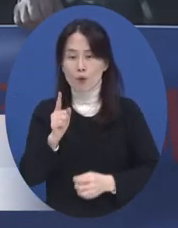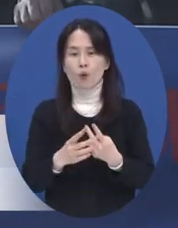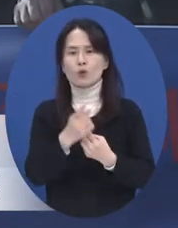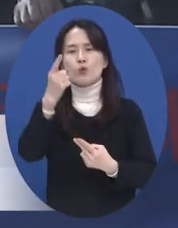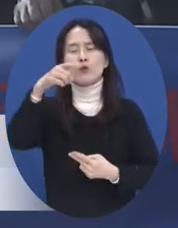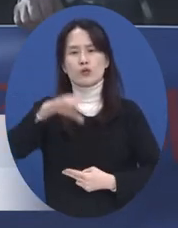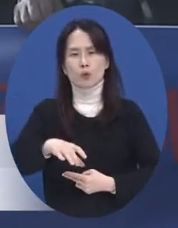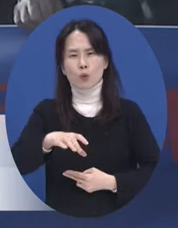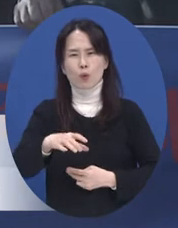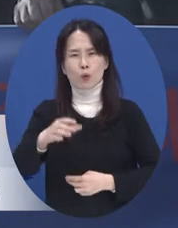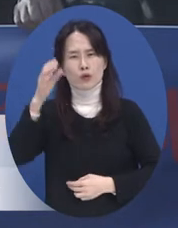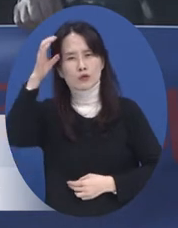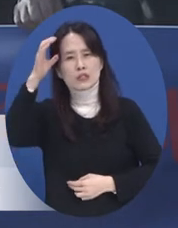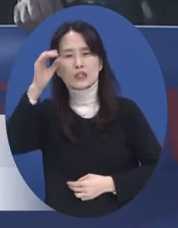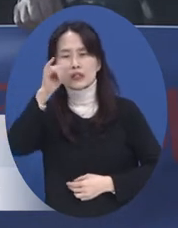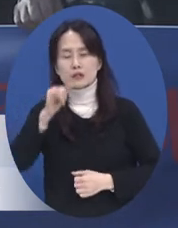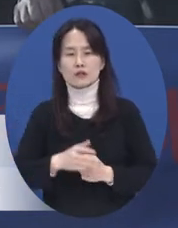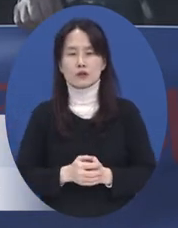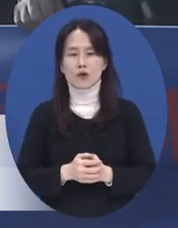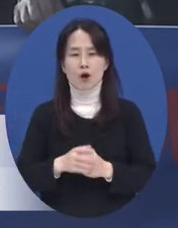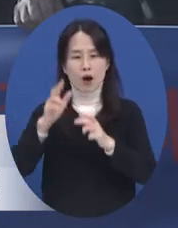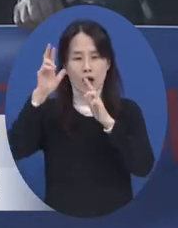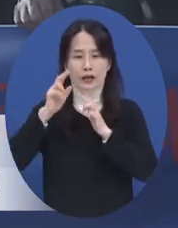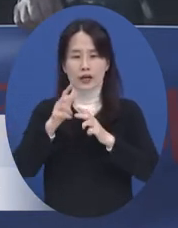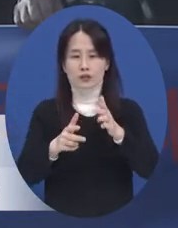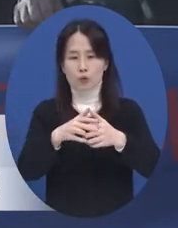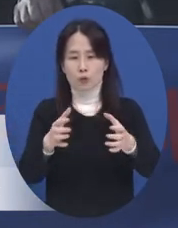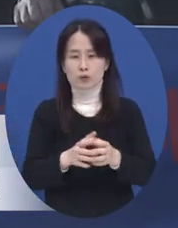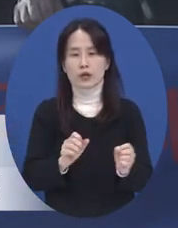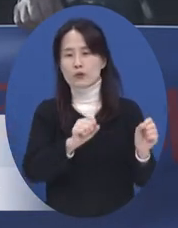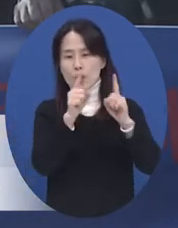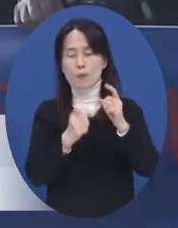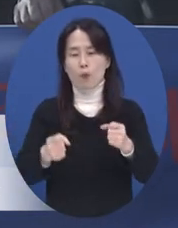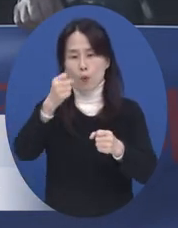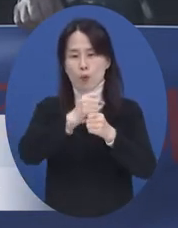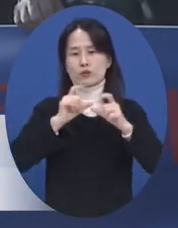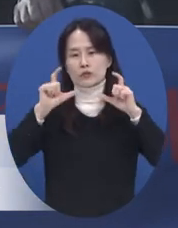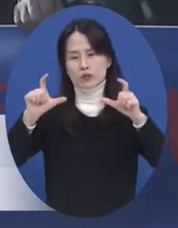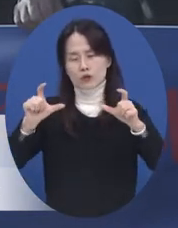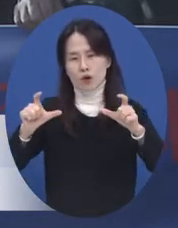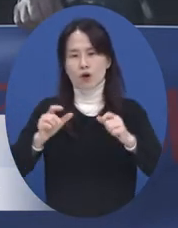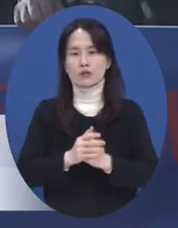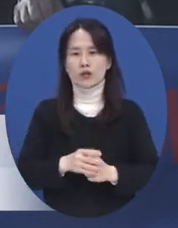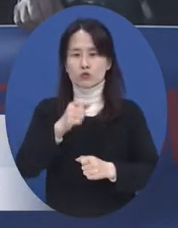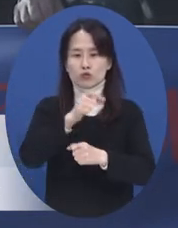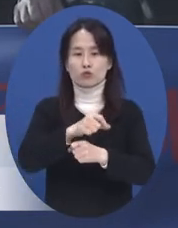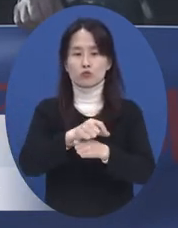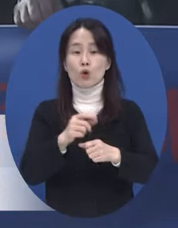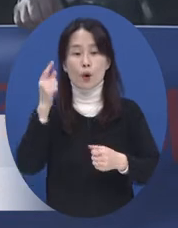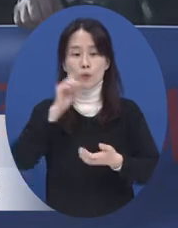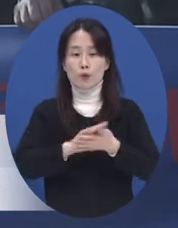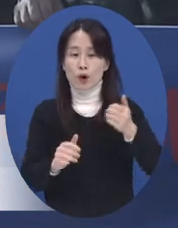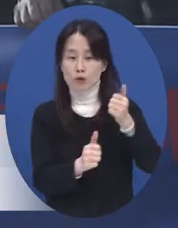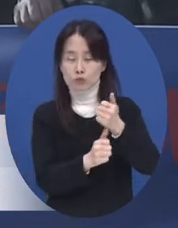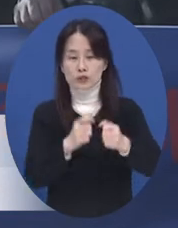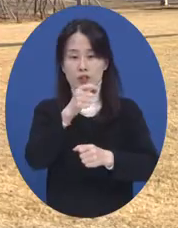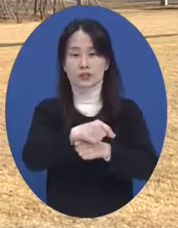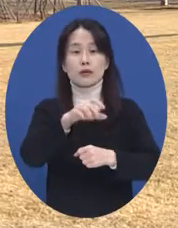경기도는 개성공단 재개 선언을 촉구하며 평화부지사 임시 집무실을 운영하고 있습니다. 김태희 기자가 보도합니다.